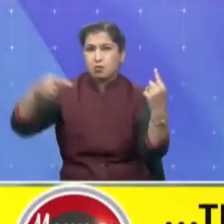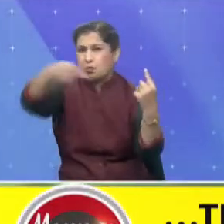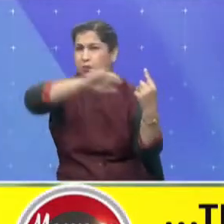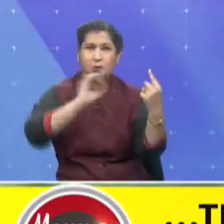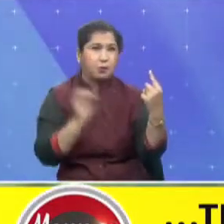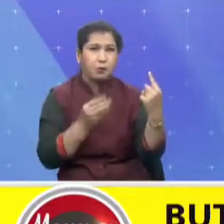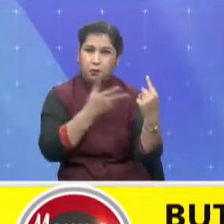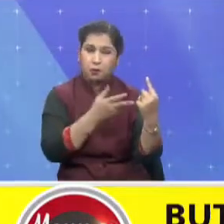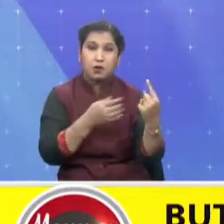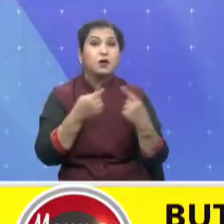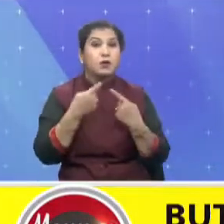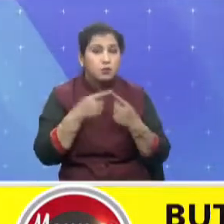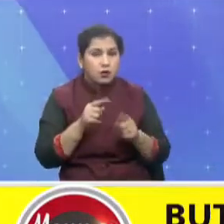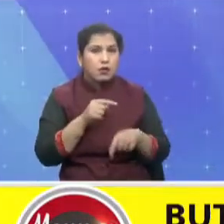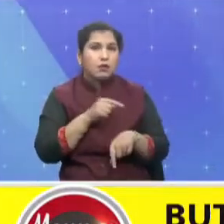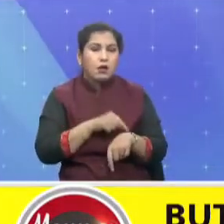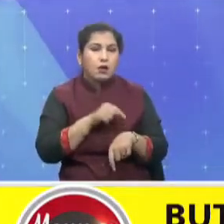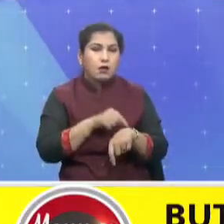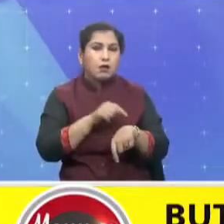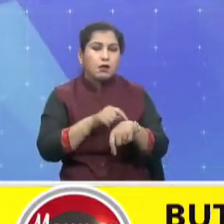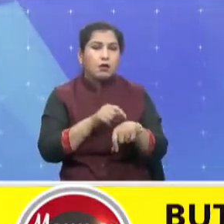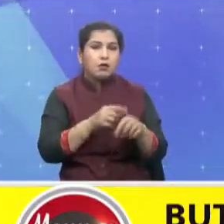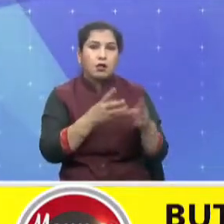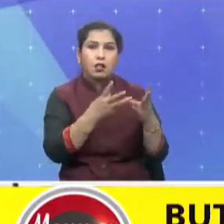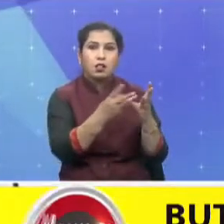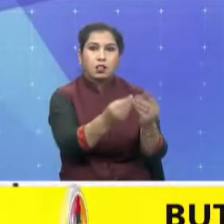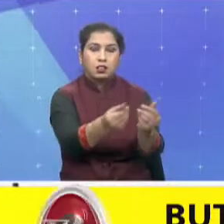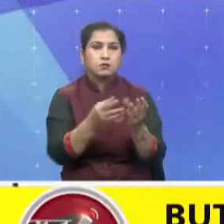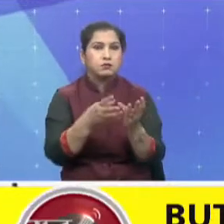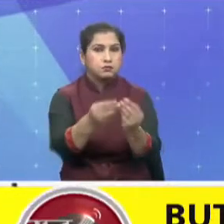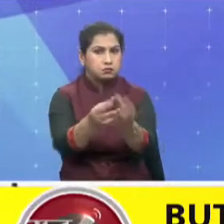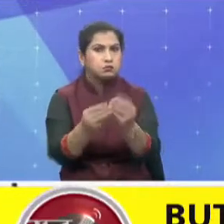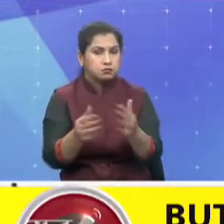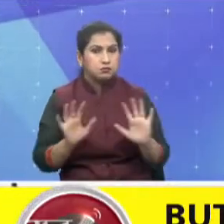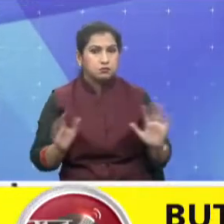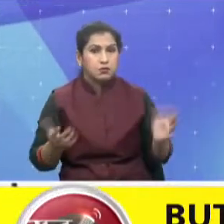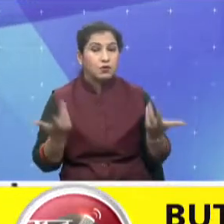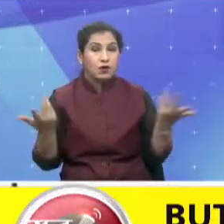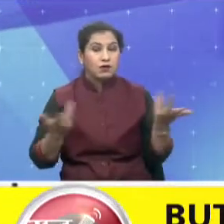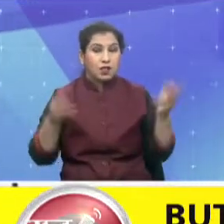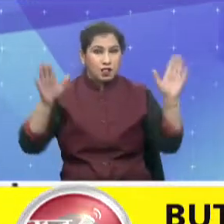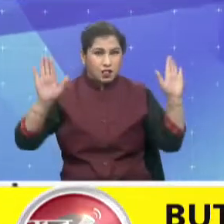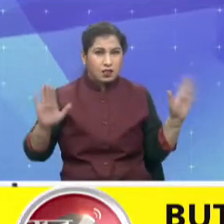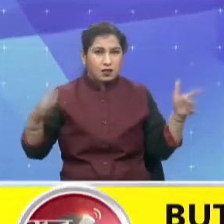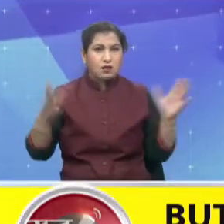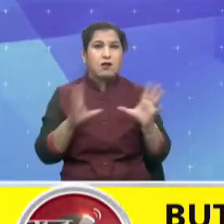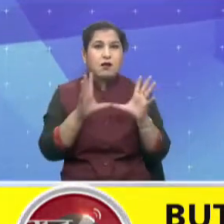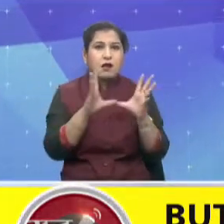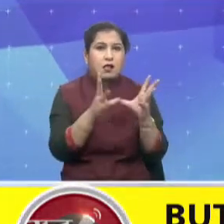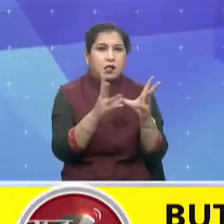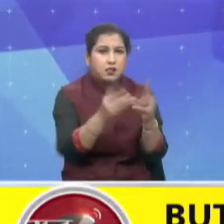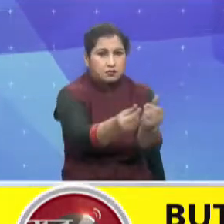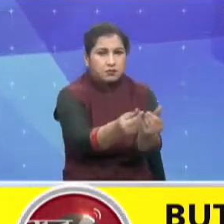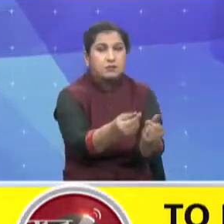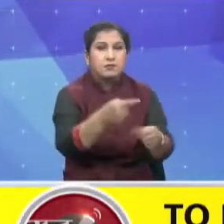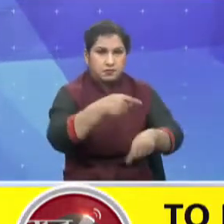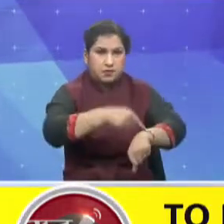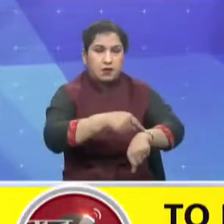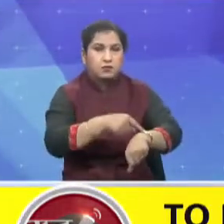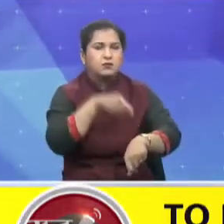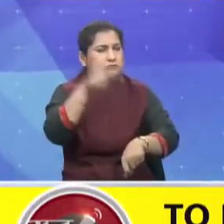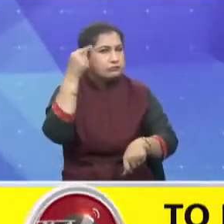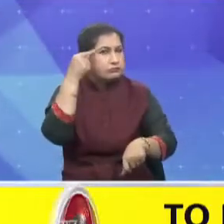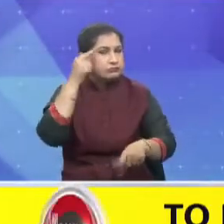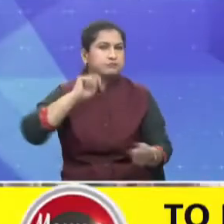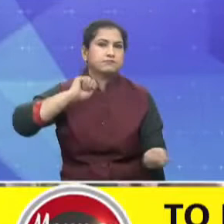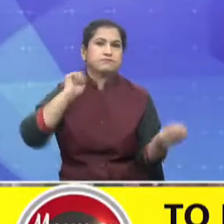हैं। लेकिन धीरे धीरे अब जंगलों में पक्षियों की संख्या में कमी आने लगी है। इसे सुधारने के